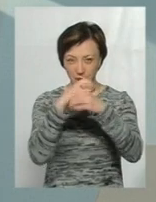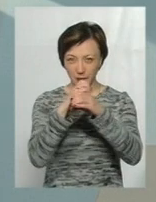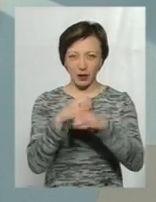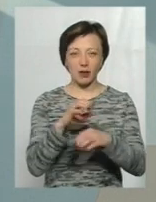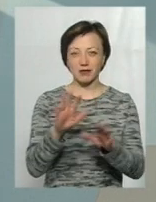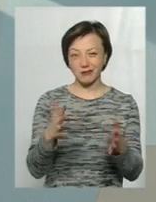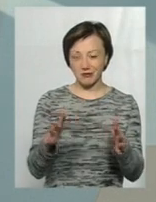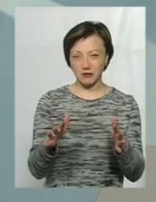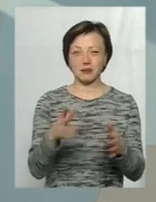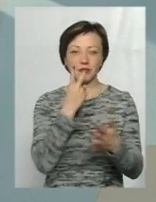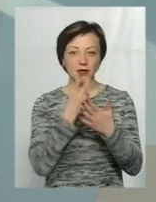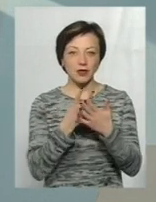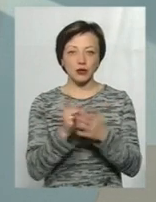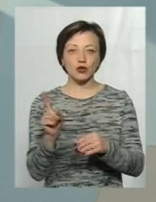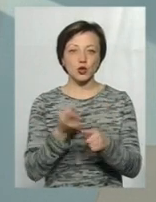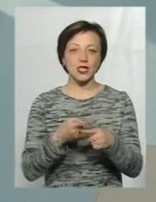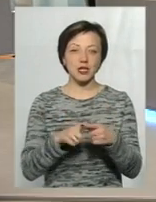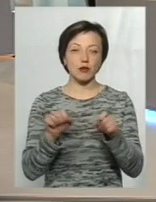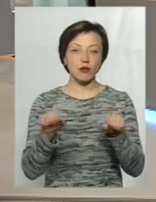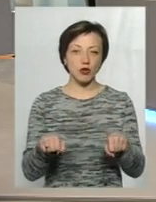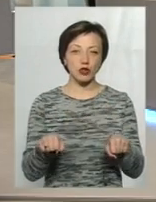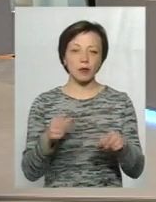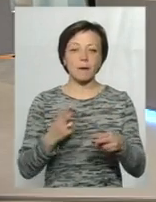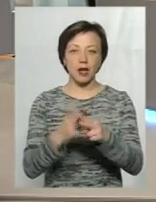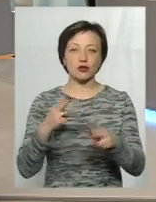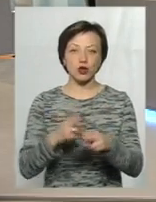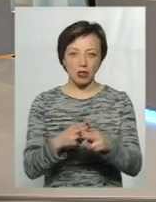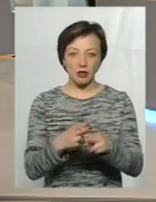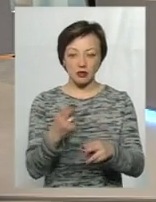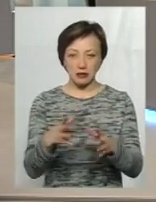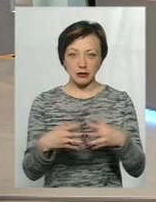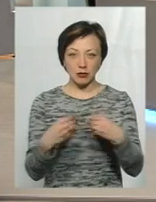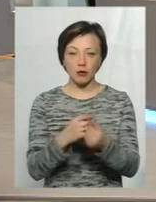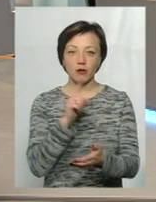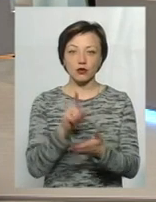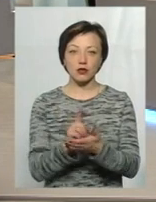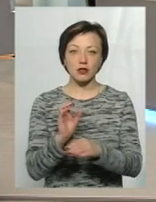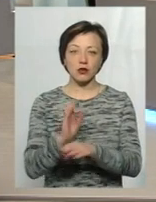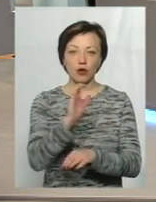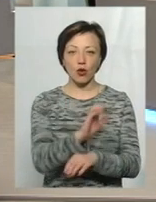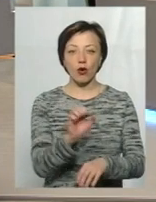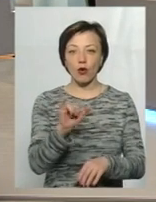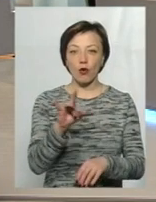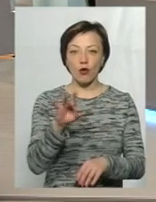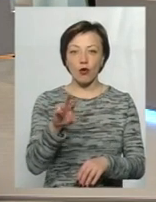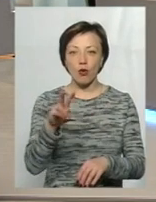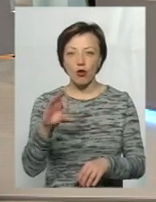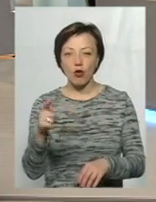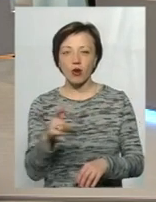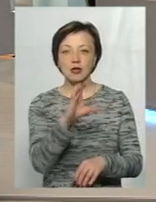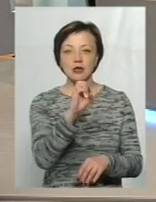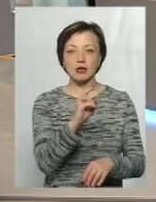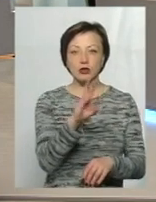і видно, що це може перешкоджати цій парі, то обов'язково скеровую до урологів,